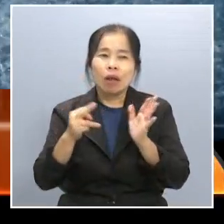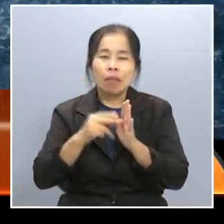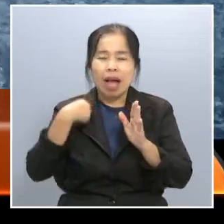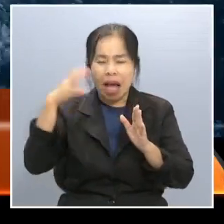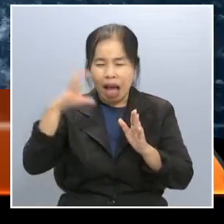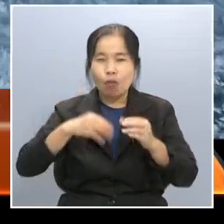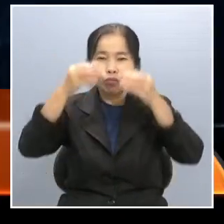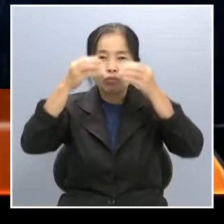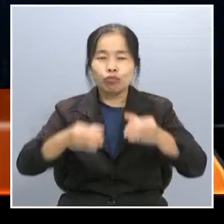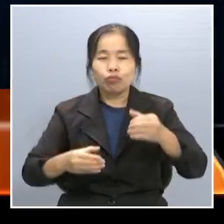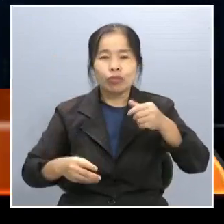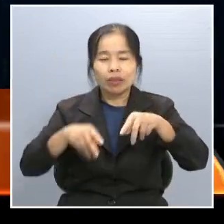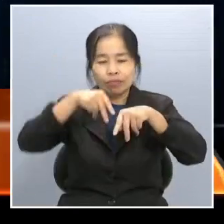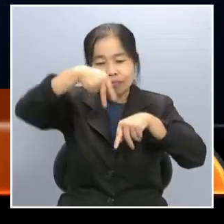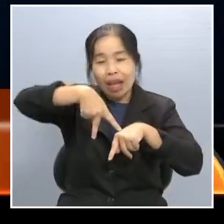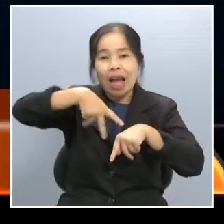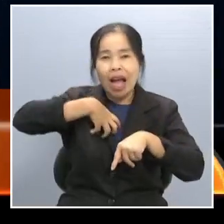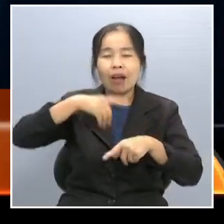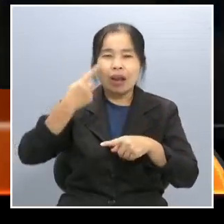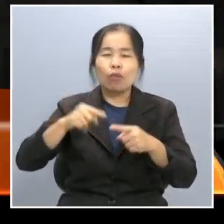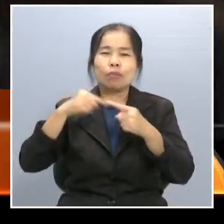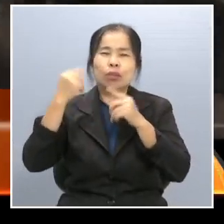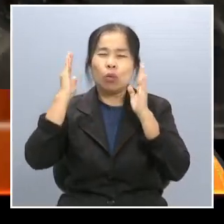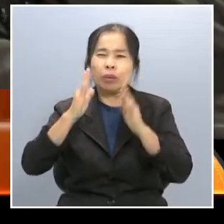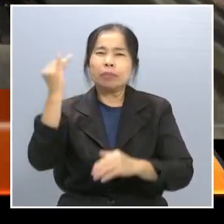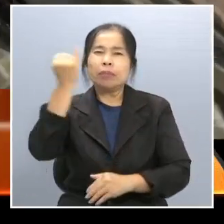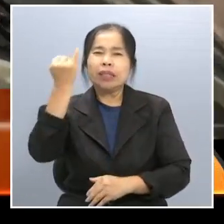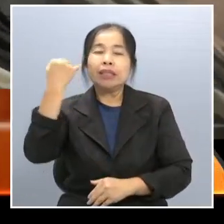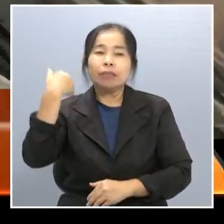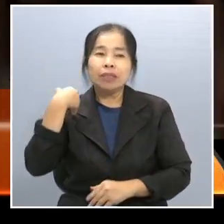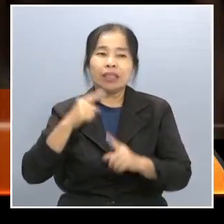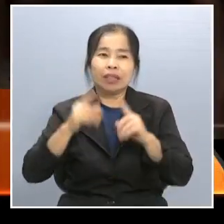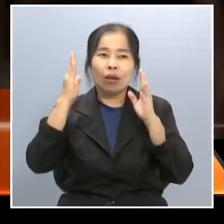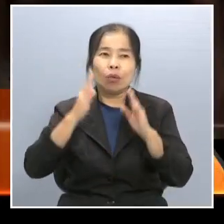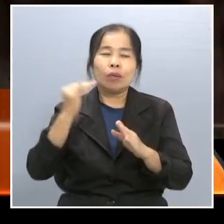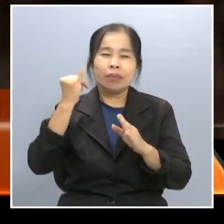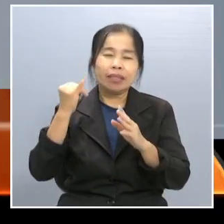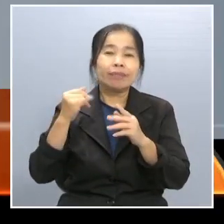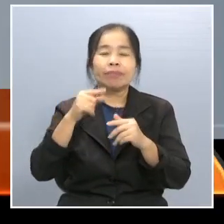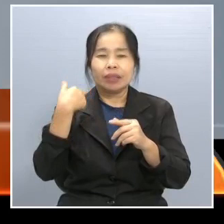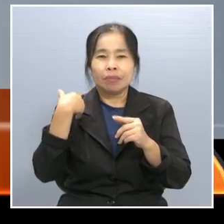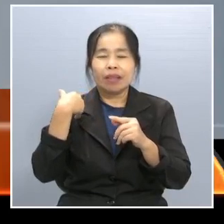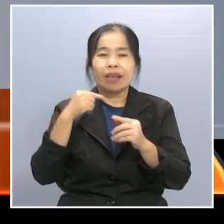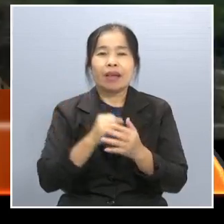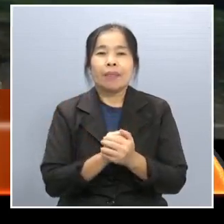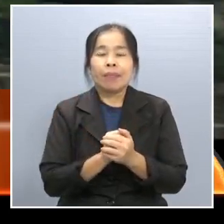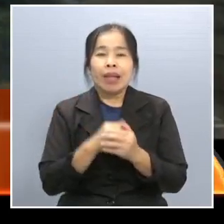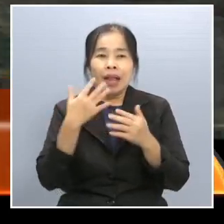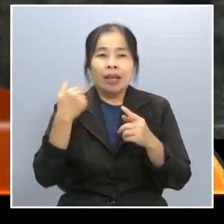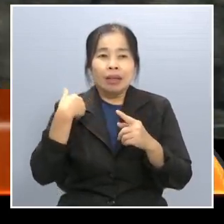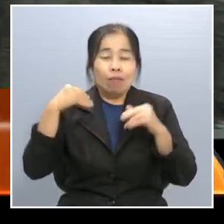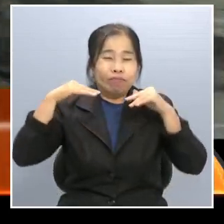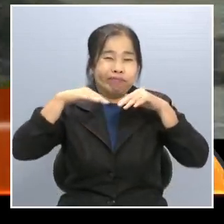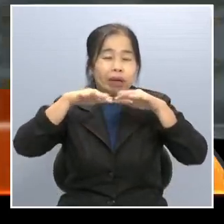ษย์และเธอยังต้องต่อสู้กับแม่มดแห่งท้องทะเลตัวร้ายไอคอนิกจากดิสนีย์อย่างเออร์ซูล่ากับกระแสจาก